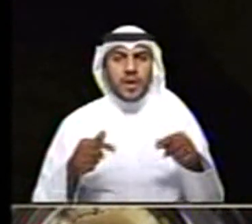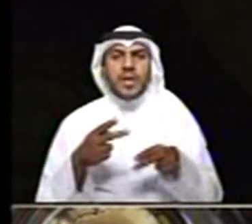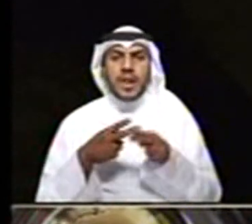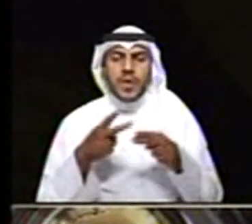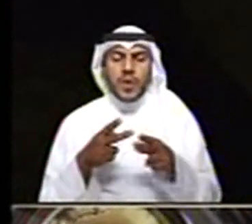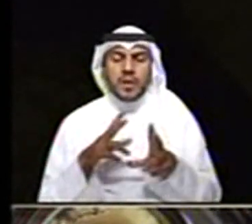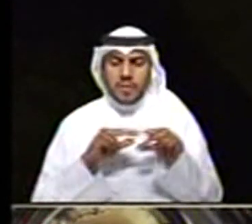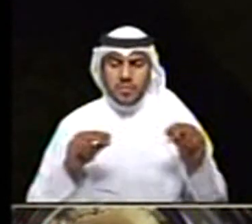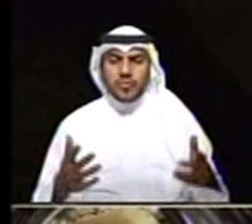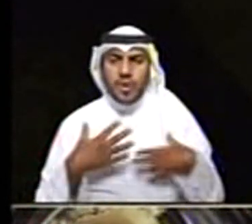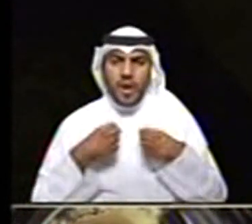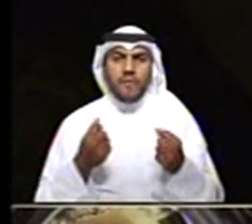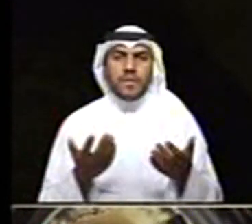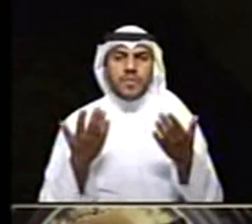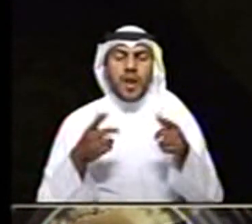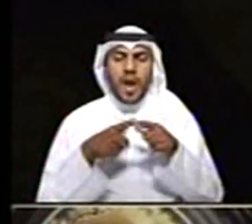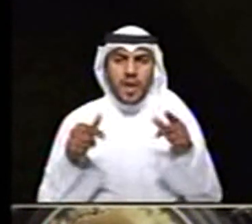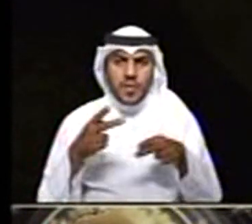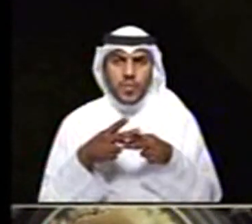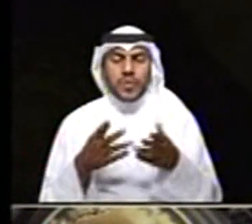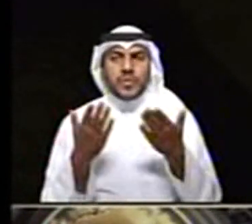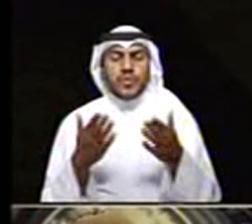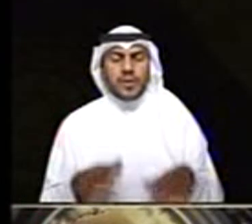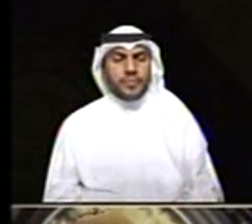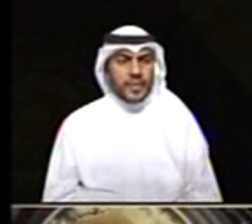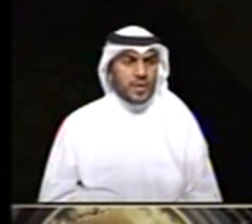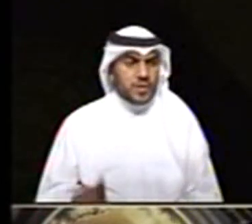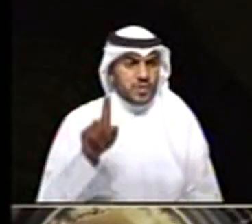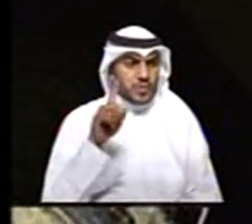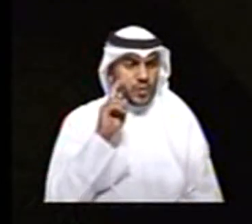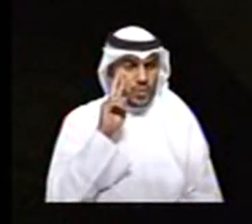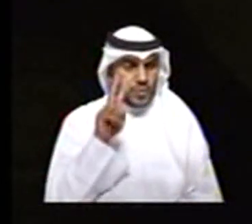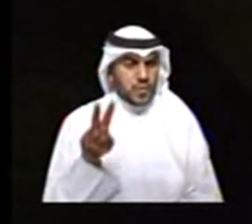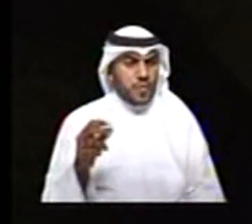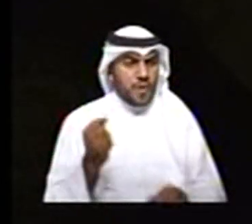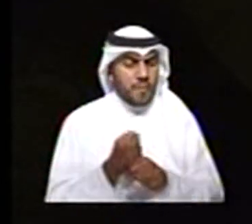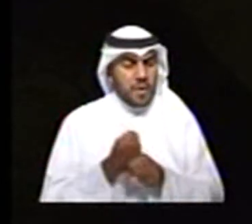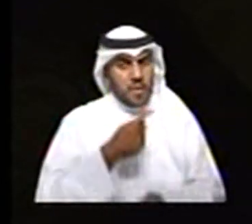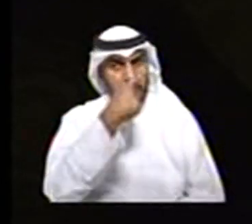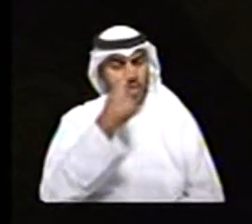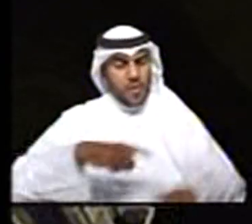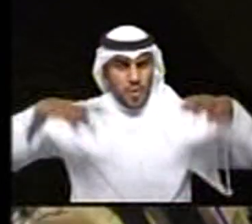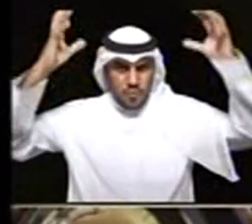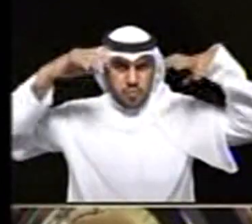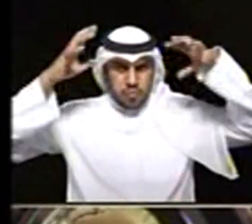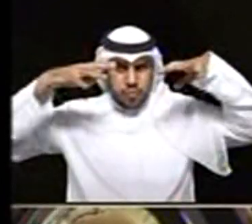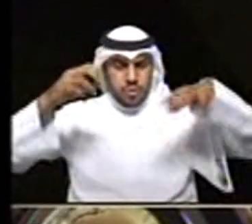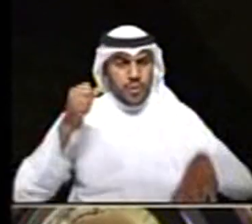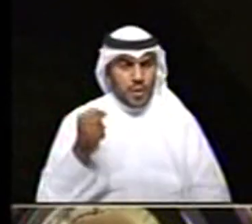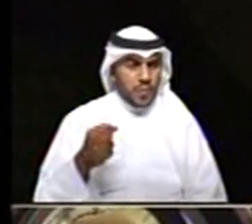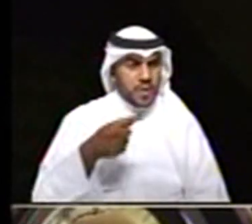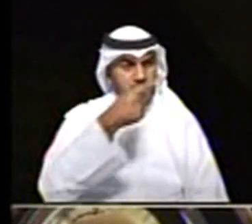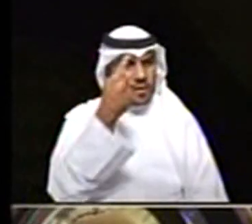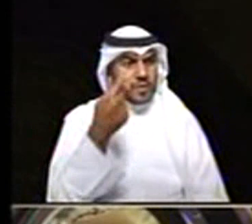الكويت. كل اللي أتمناه منهم إن شاء الله إذا كان هناك أمطار غزيرة أن يعني لا يطلعوا